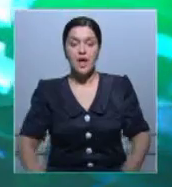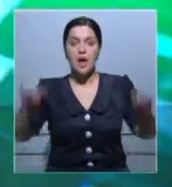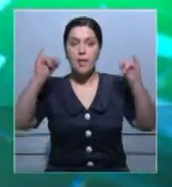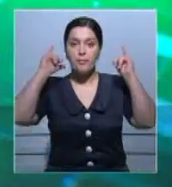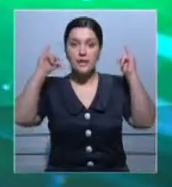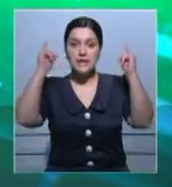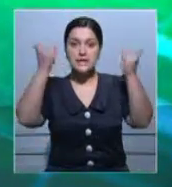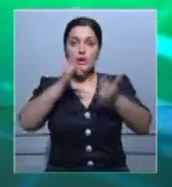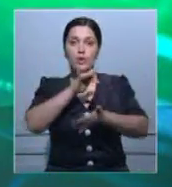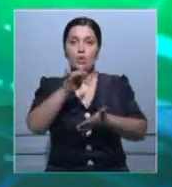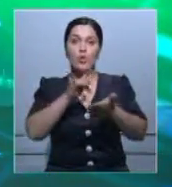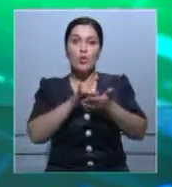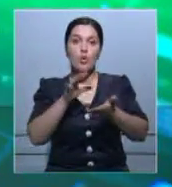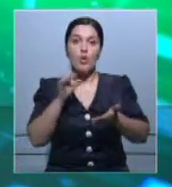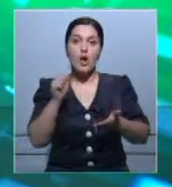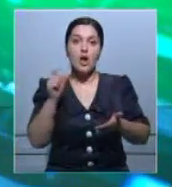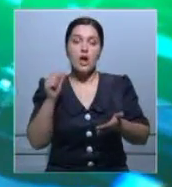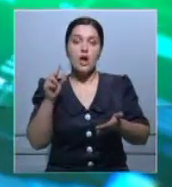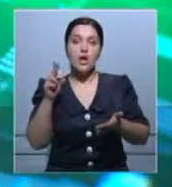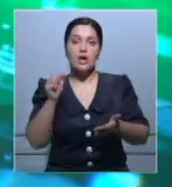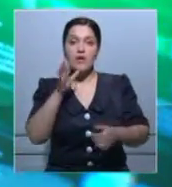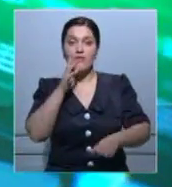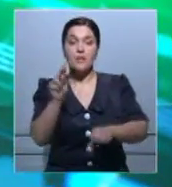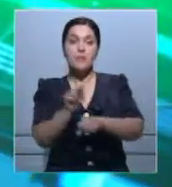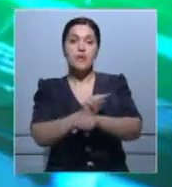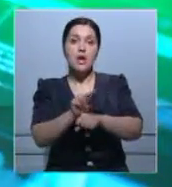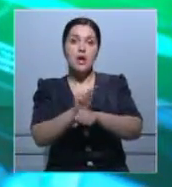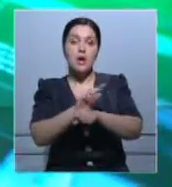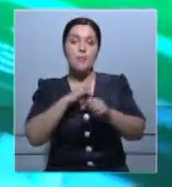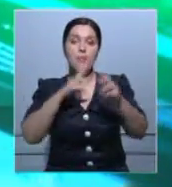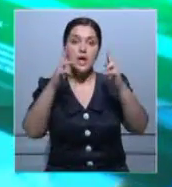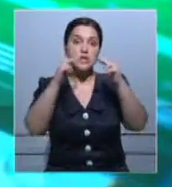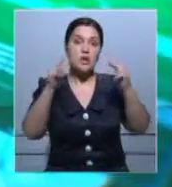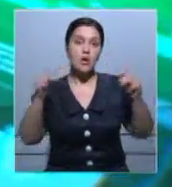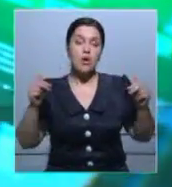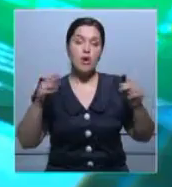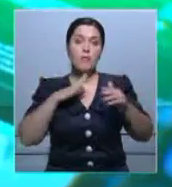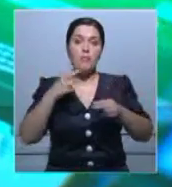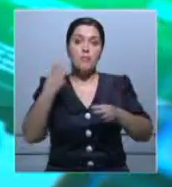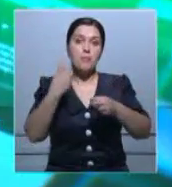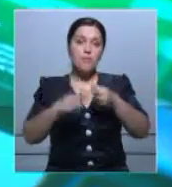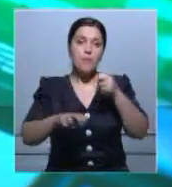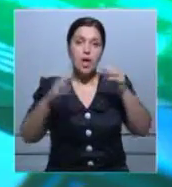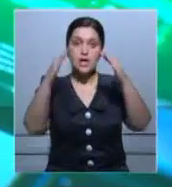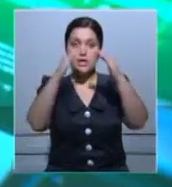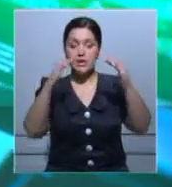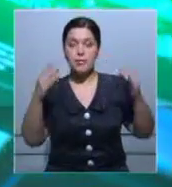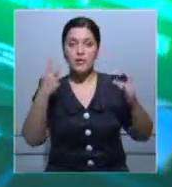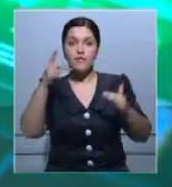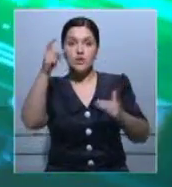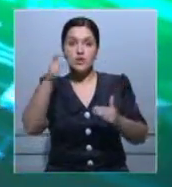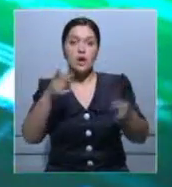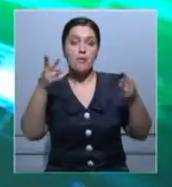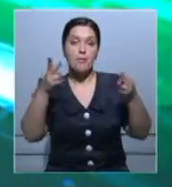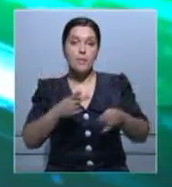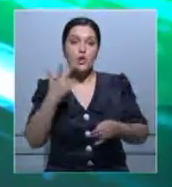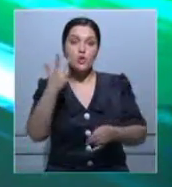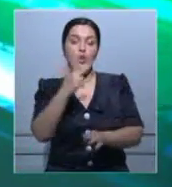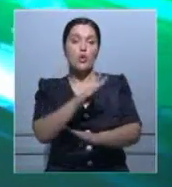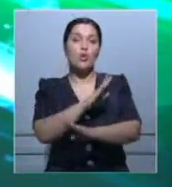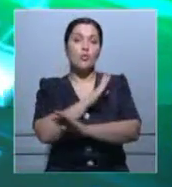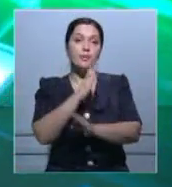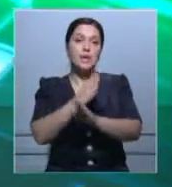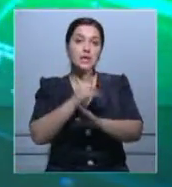В мексиканском штате Оахака во время реставрации собора обрушилась кровля. Пострадали около 20 человек, сообщается о 3